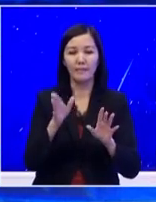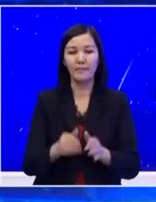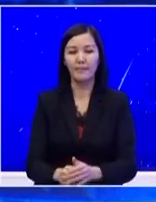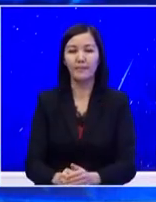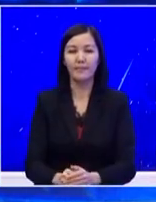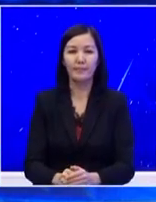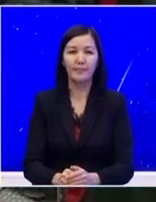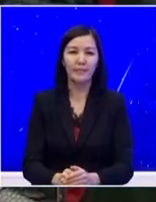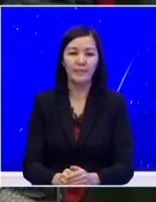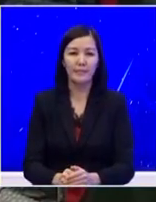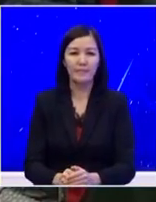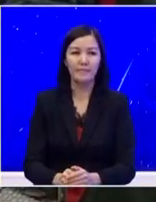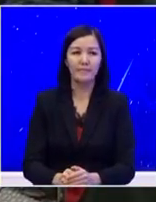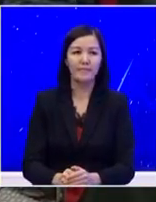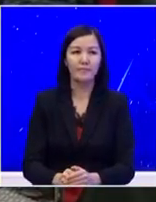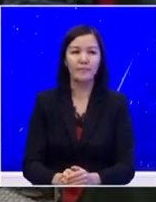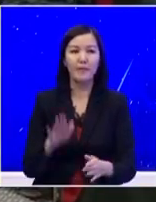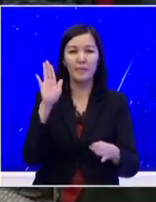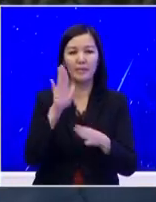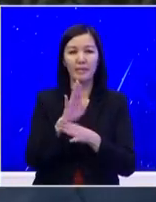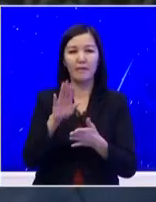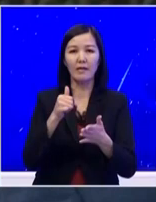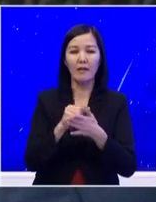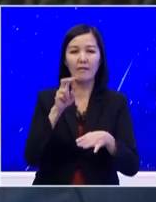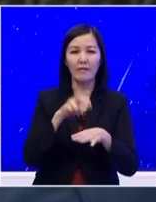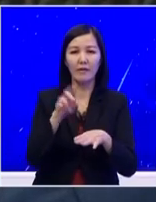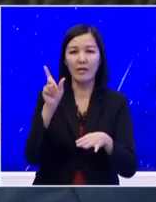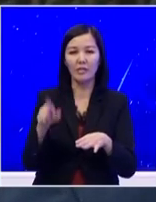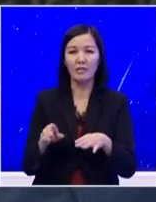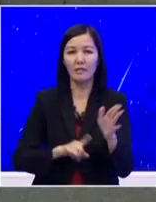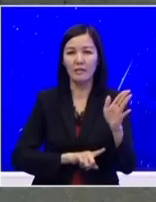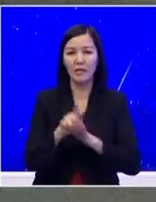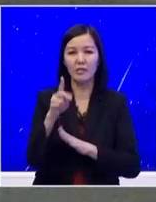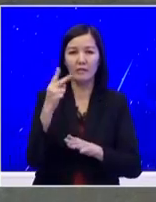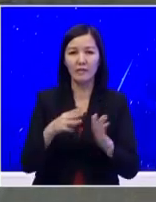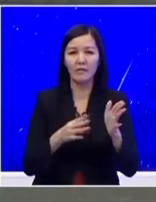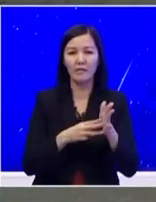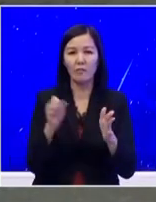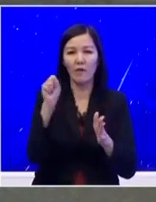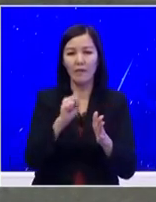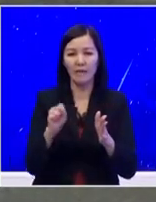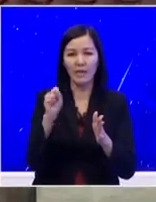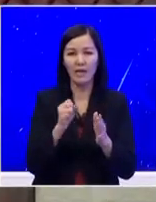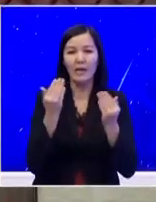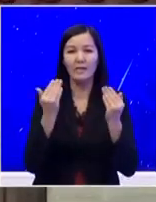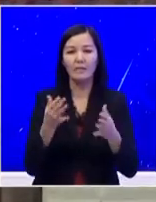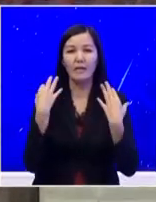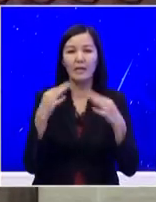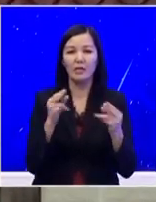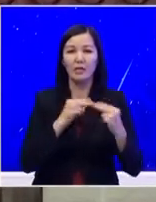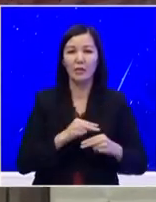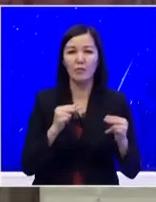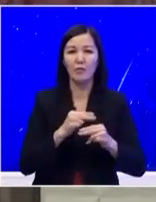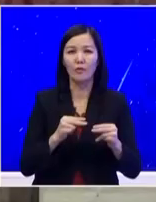Анитов. Постановление главного санитарного врача вступило в силу 28 апреля. Теперь разрешается